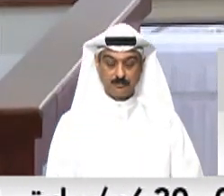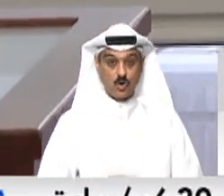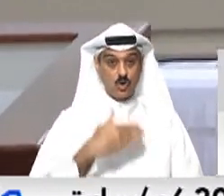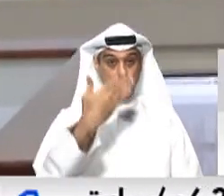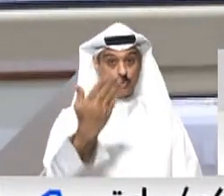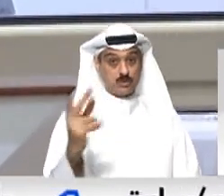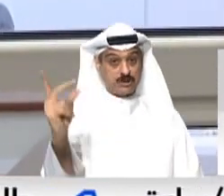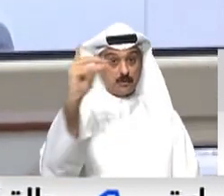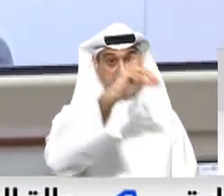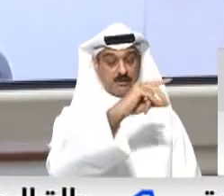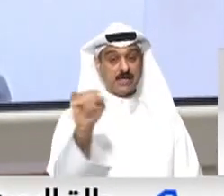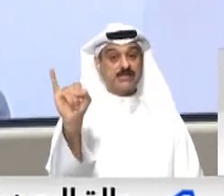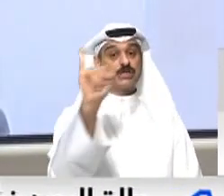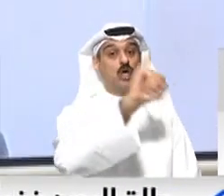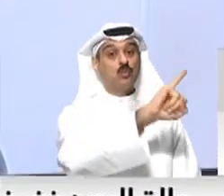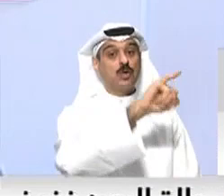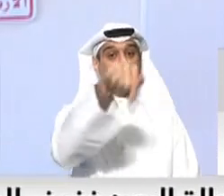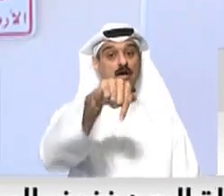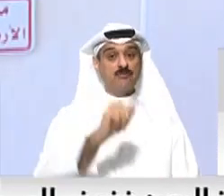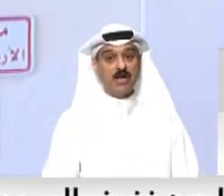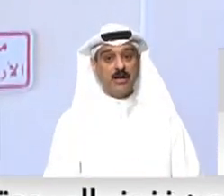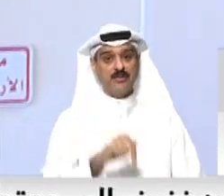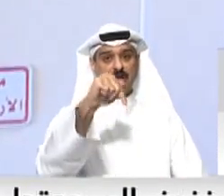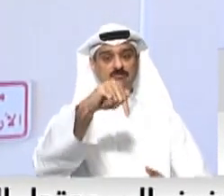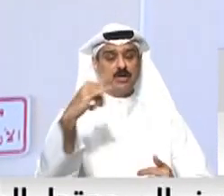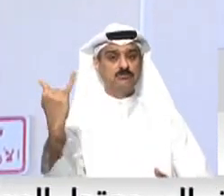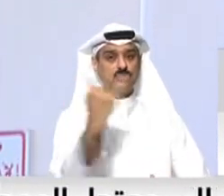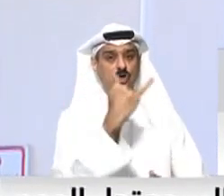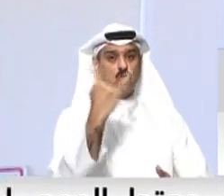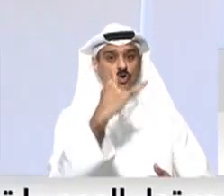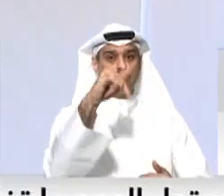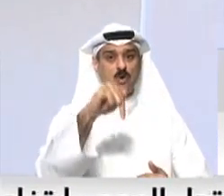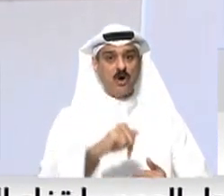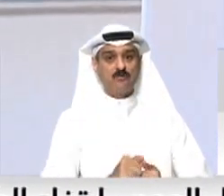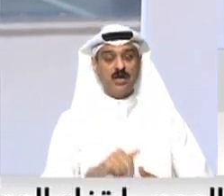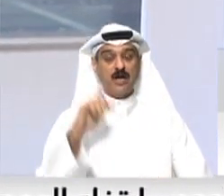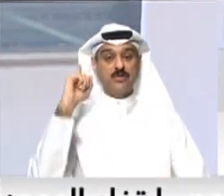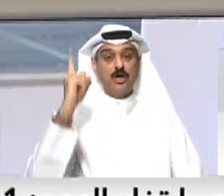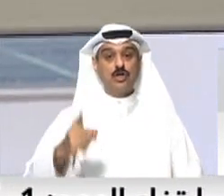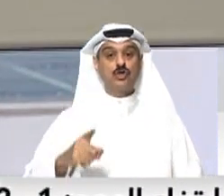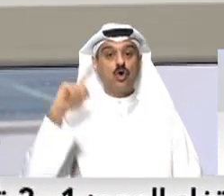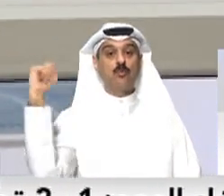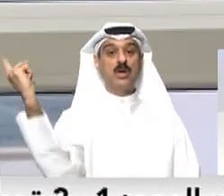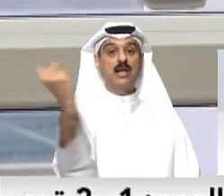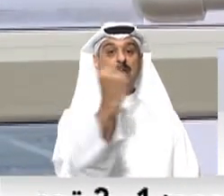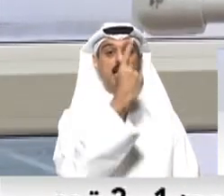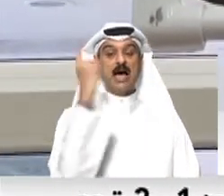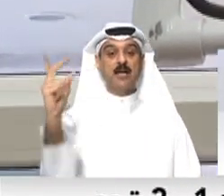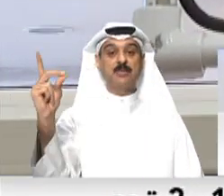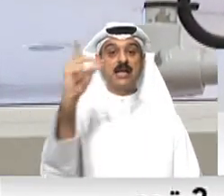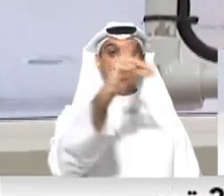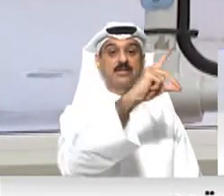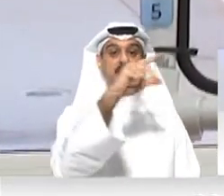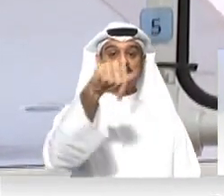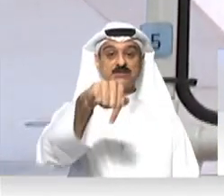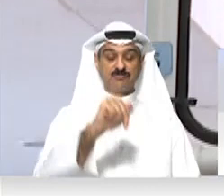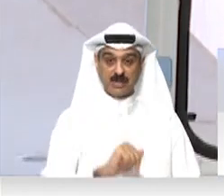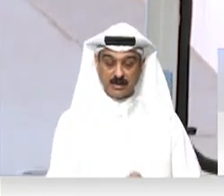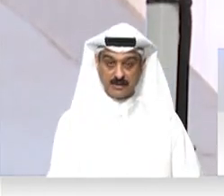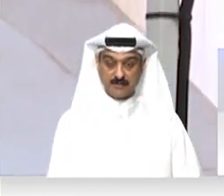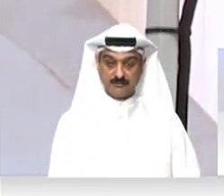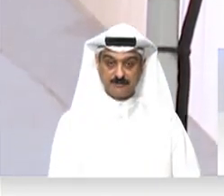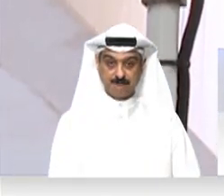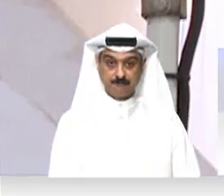الطقس والمناخ والماء عبر الأجيال، كان هذا عنوان اليوم العالمي للأرصاد الجوية والذي يسلط الضوء